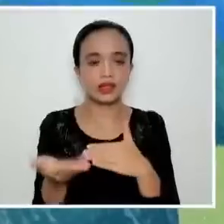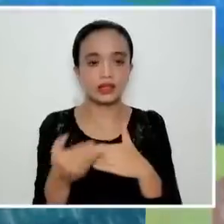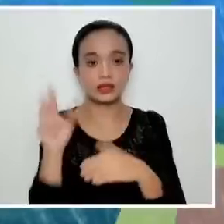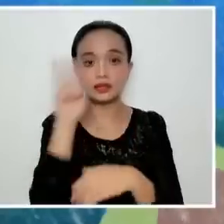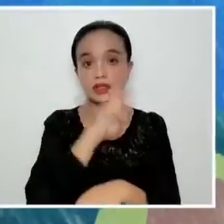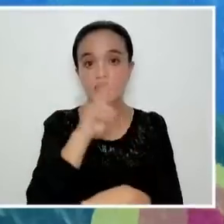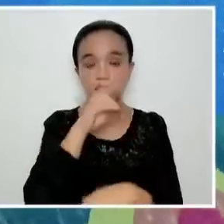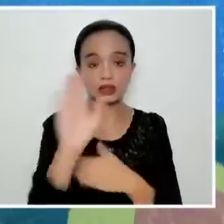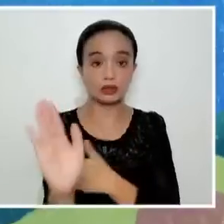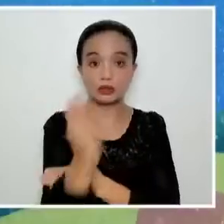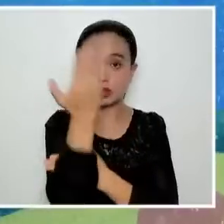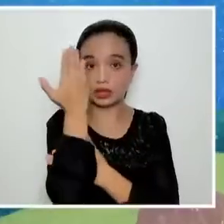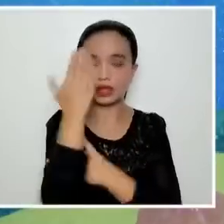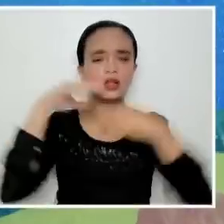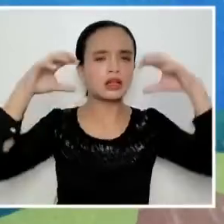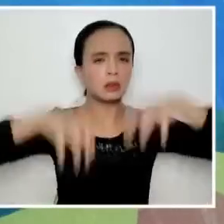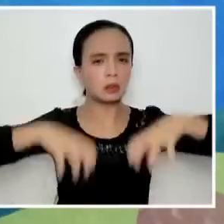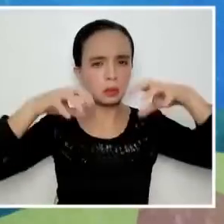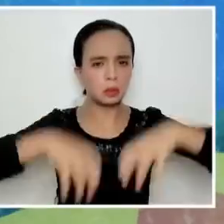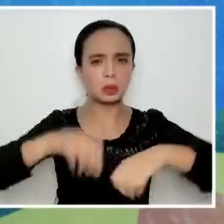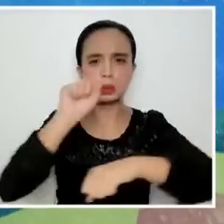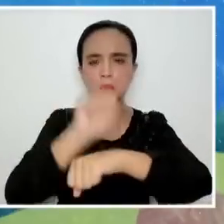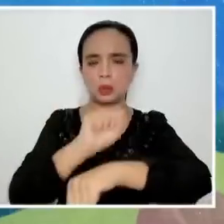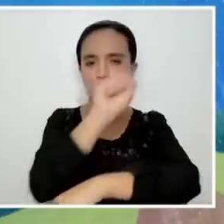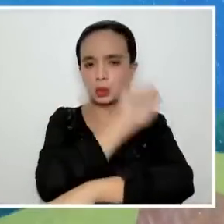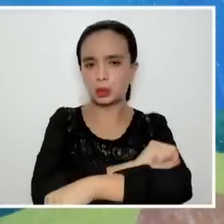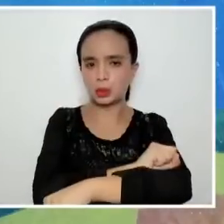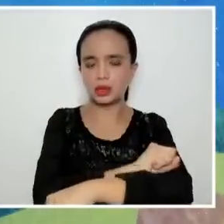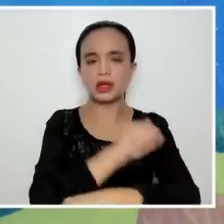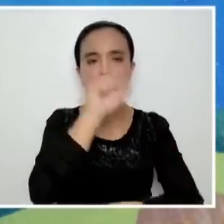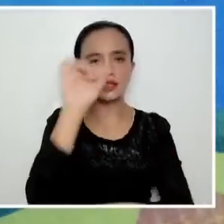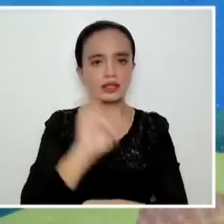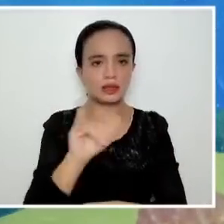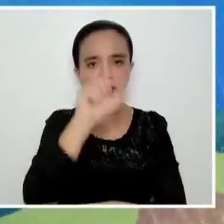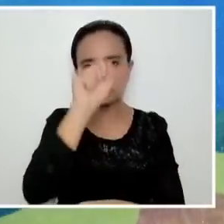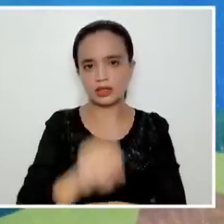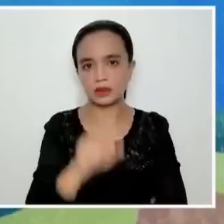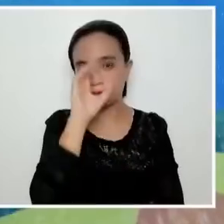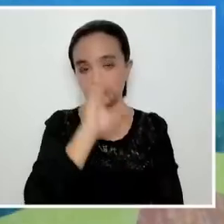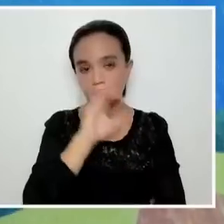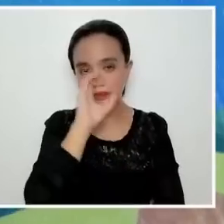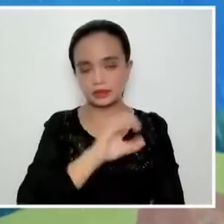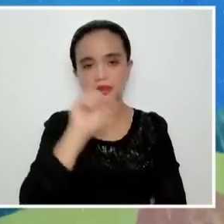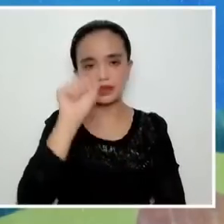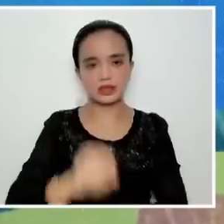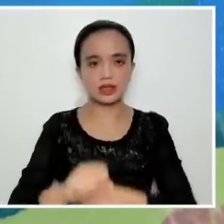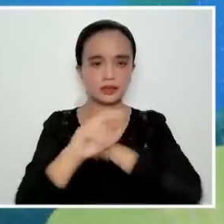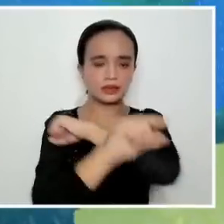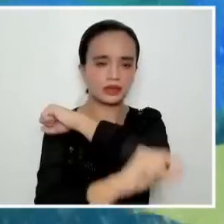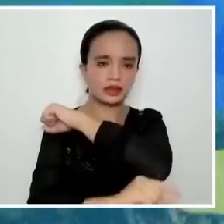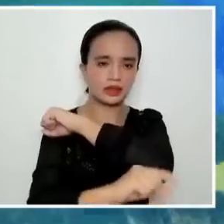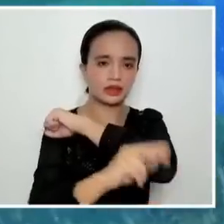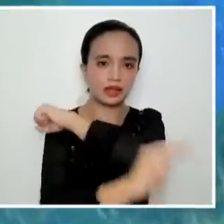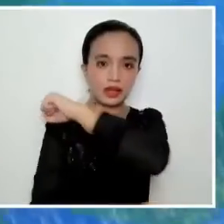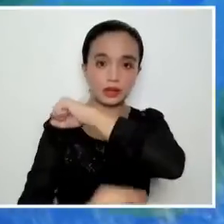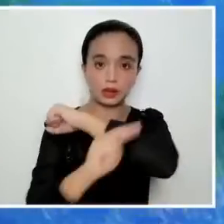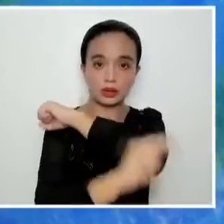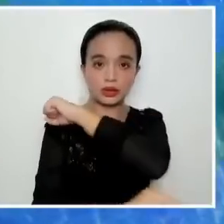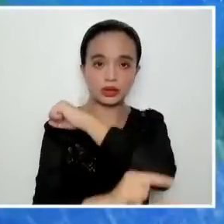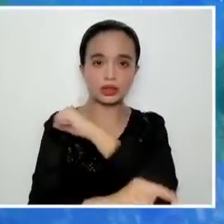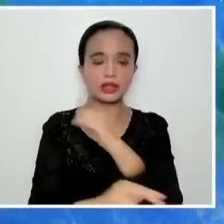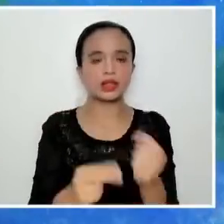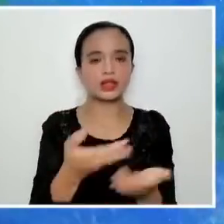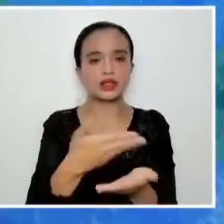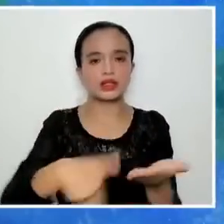po sa Eastern Samar, lalo po dito sa may Southern Cebu at sa Southern Negros at sa Sikihor. Sa tanghali, halos buong Visayas na